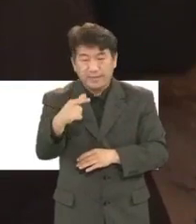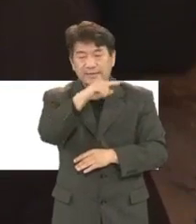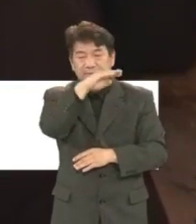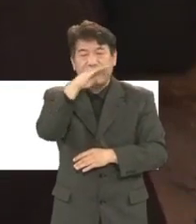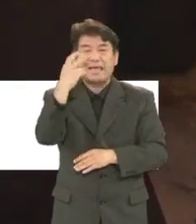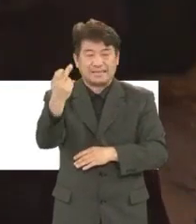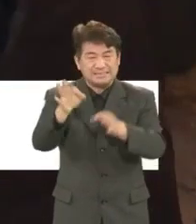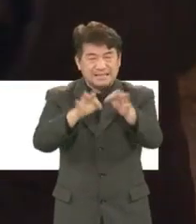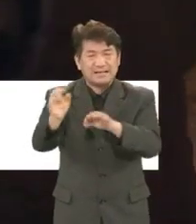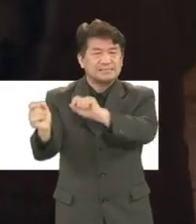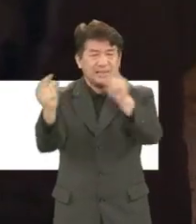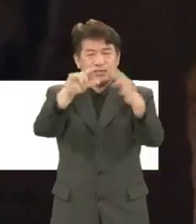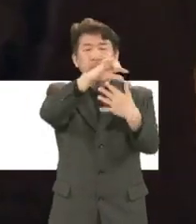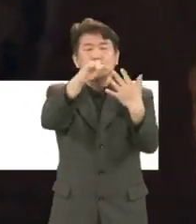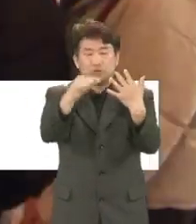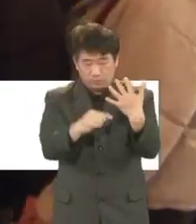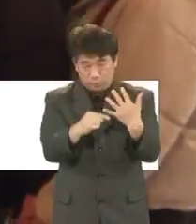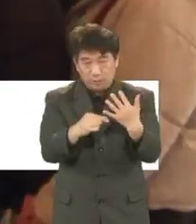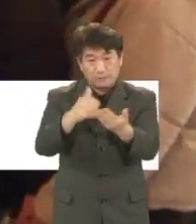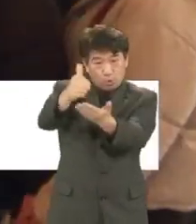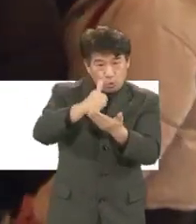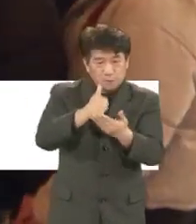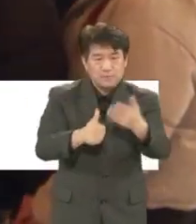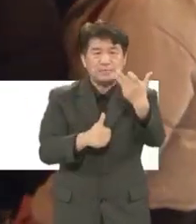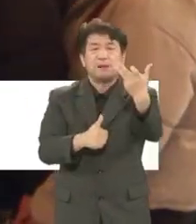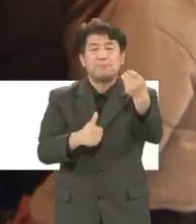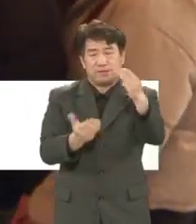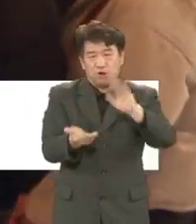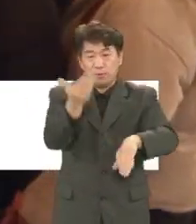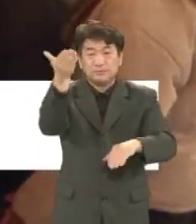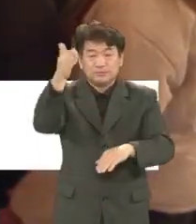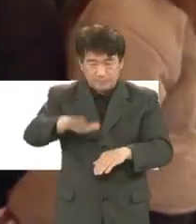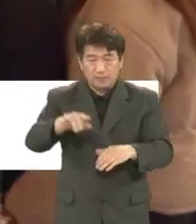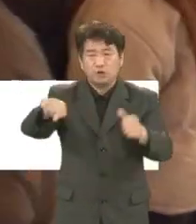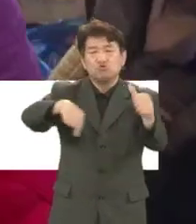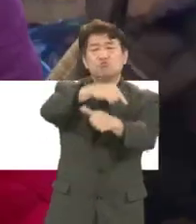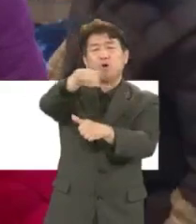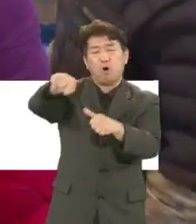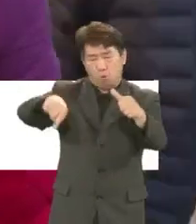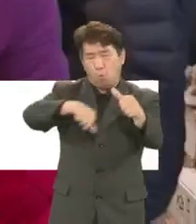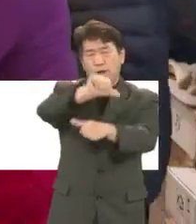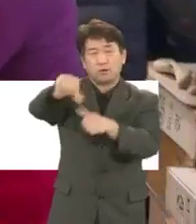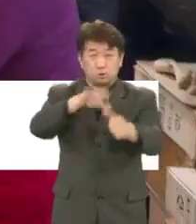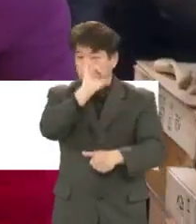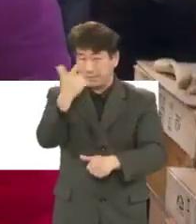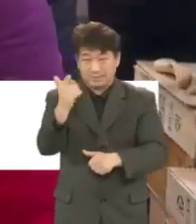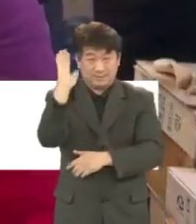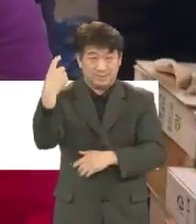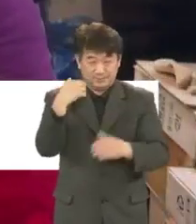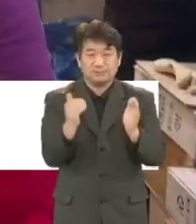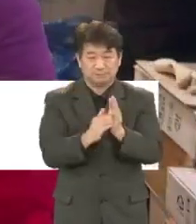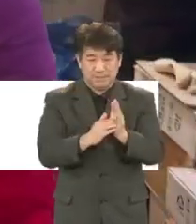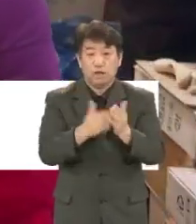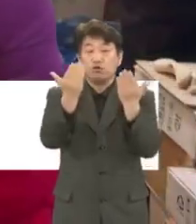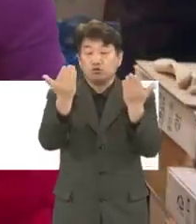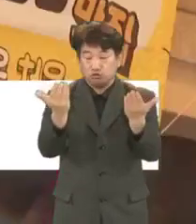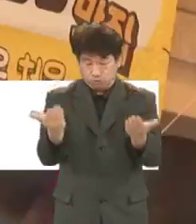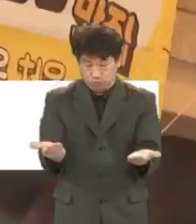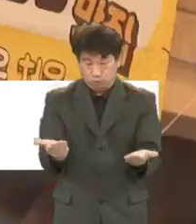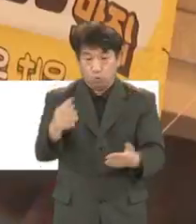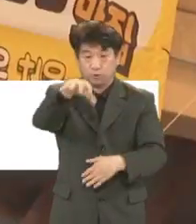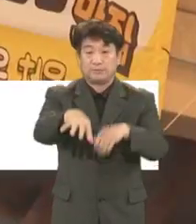입소문이 나면서 지금까지 방문객이 18만명을 넘어섰지만 인프라 부족 문제가 재개된 바 있습니다 휴장하는 점포가